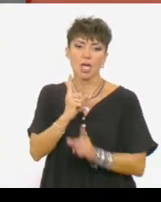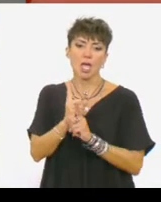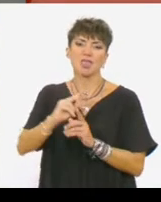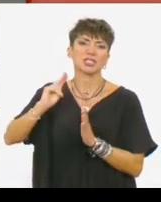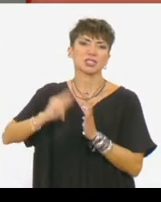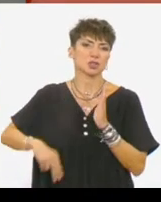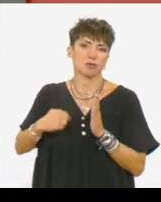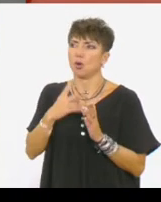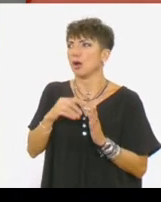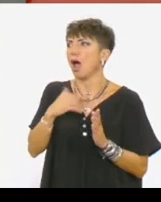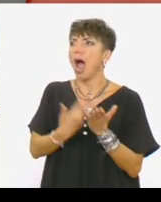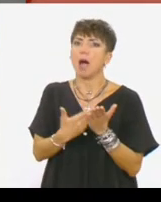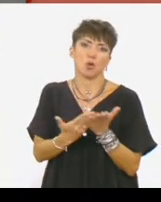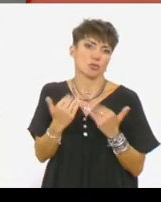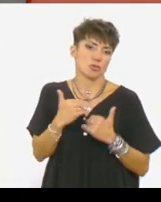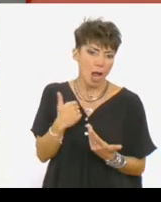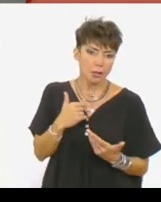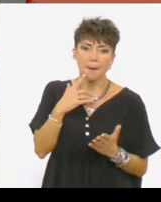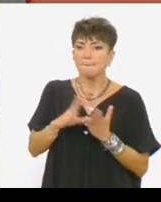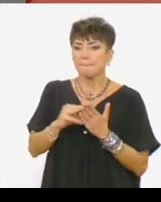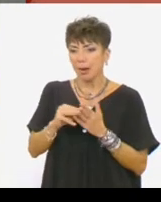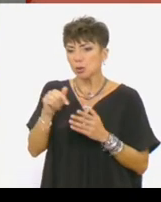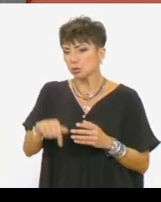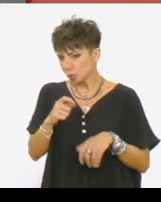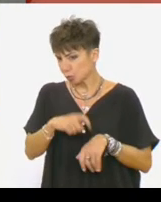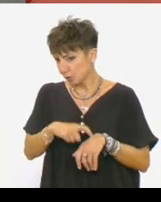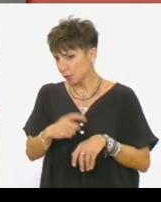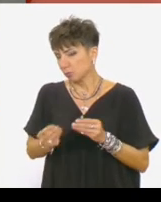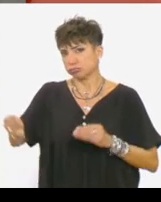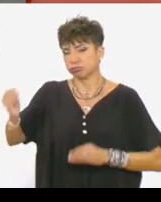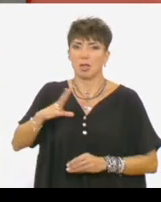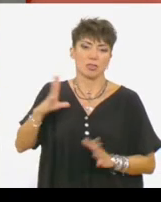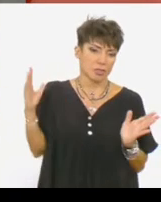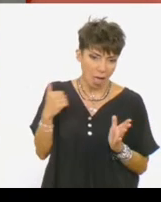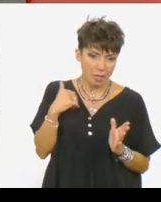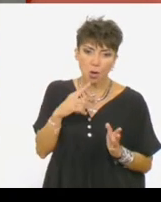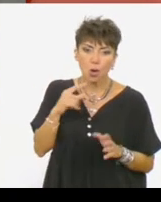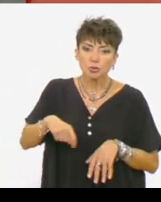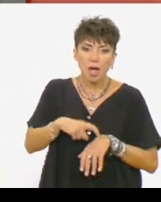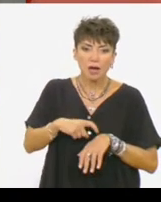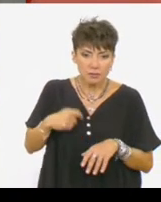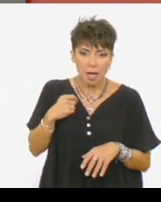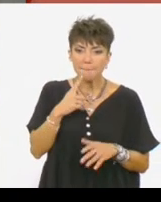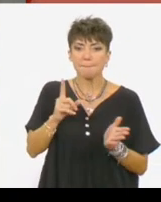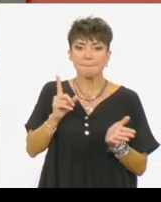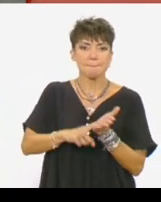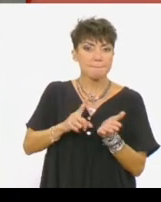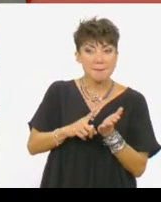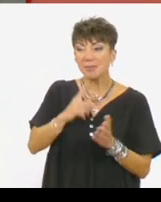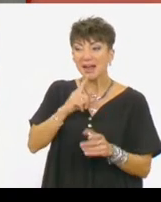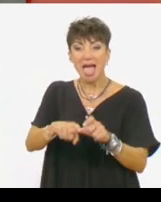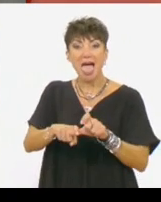άτυπη βεβαίως, δεν μπορεί να αποδειχθεί. Αλλά ας πούμε, να δεν θέλω να ανοίξω τώρα άλλα κεφάλαια. Όχι στο σύνολό του, γιατί έπρεπε να αποπληρωνόταν από την